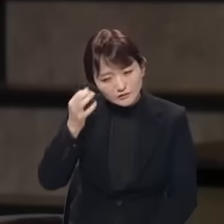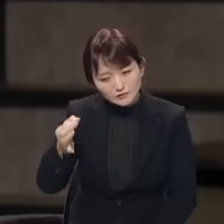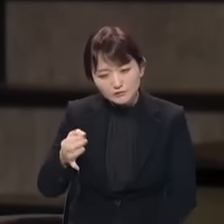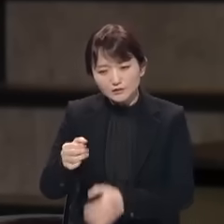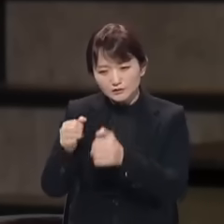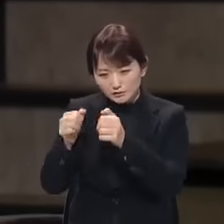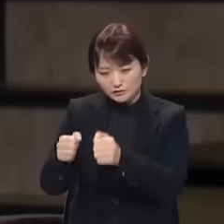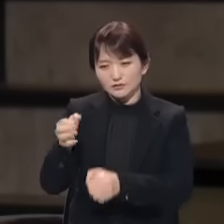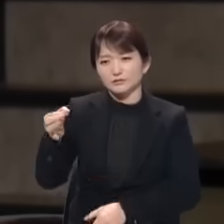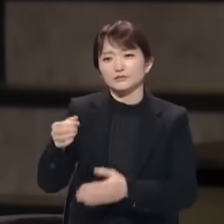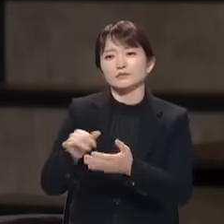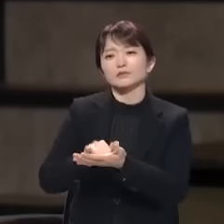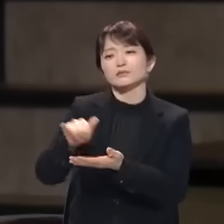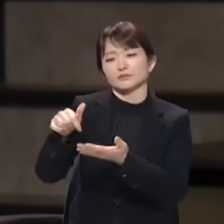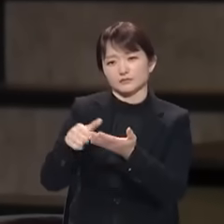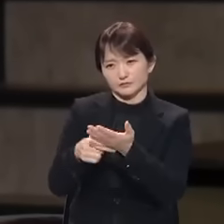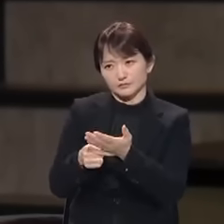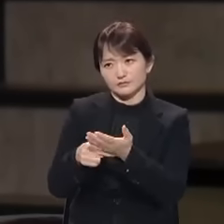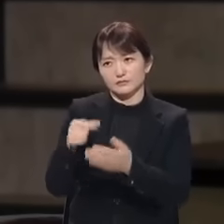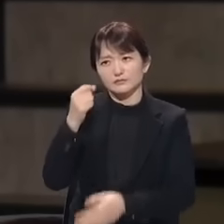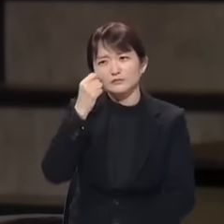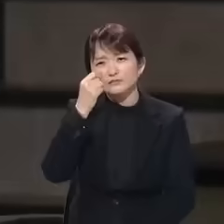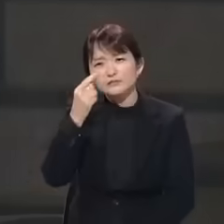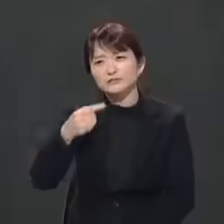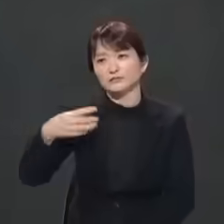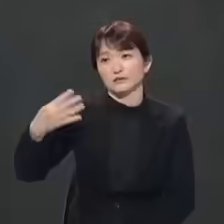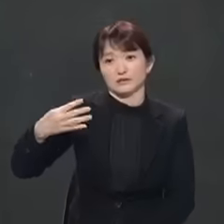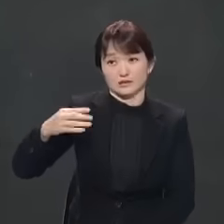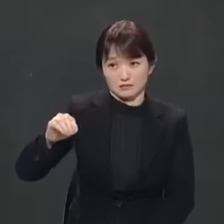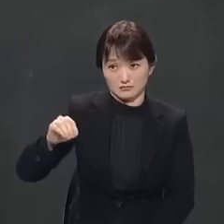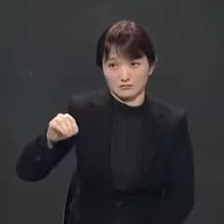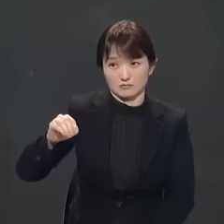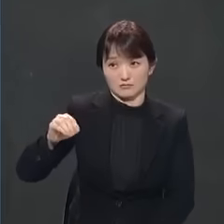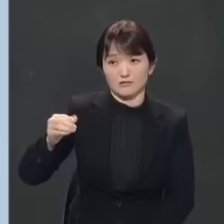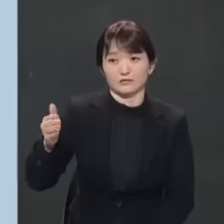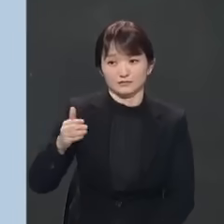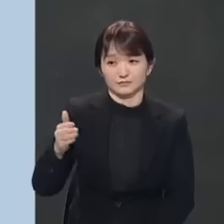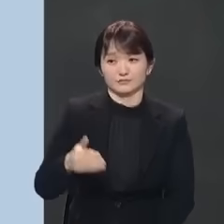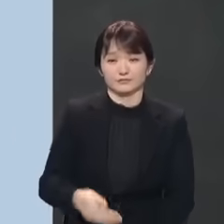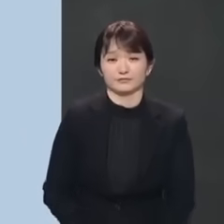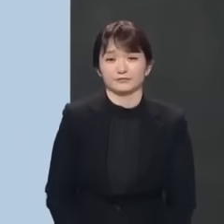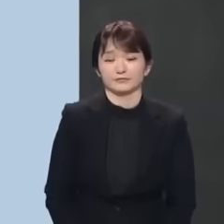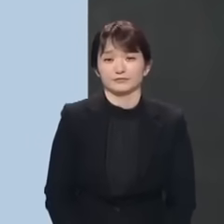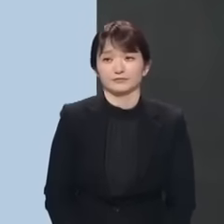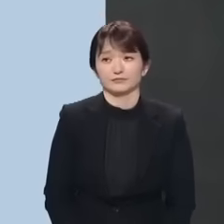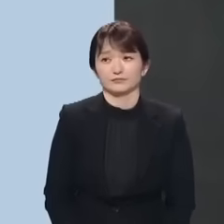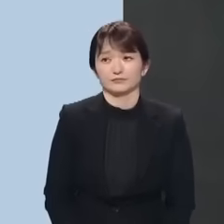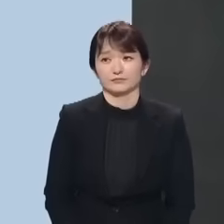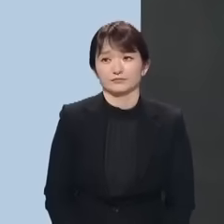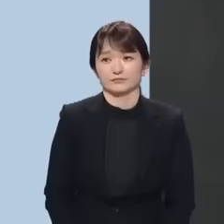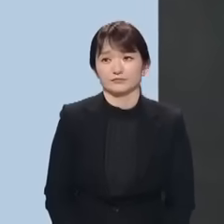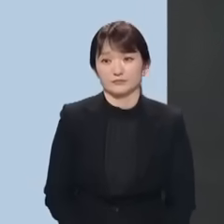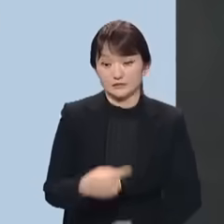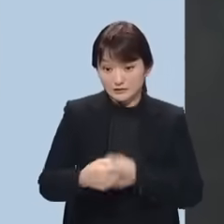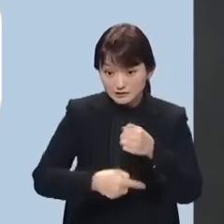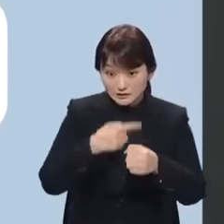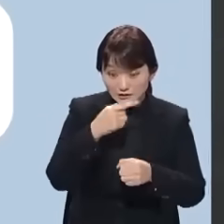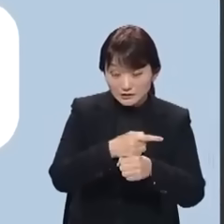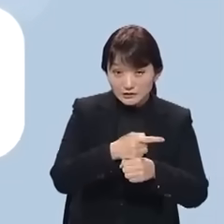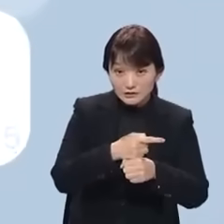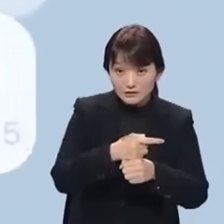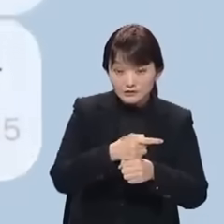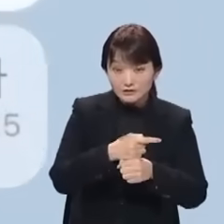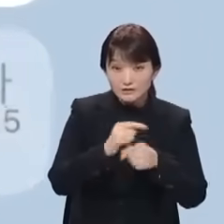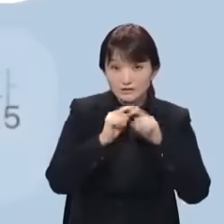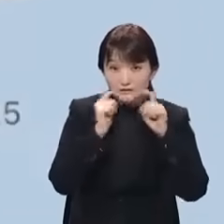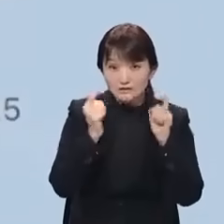체류비, 비행기 표까지 한 달에 4천만 원은 든 것 같다라고 얘기를 했다라는 거예요. 지금 1년에 사교육에 4천만 원을 써도